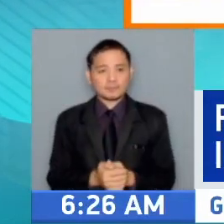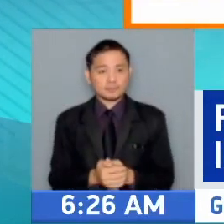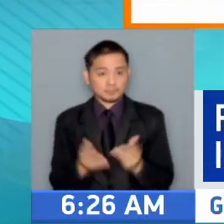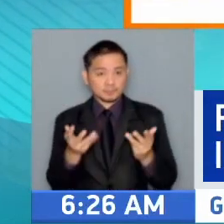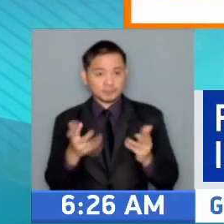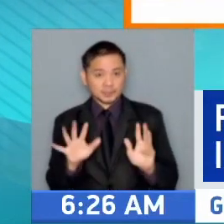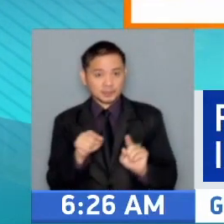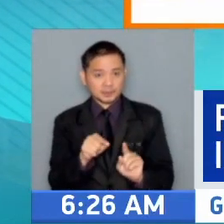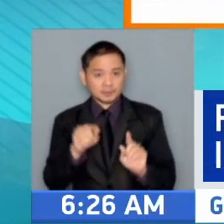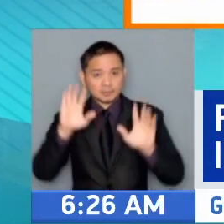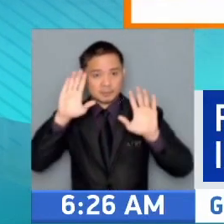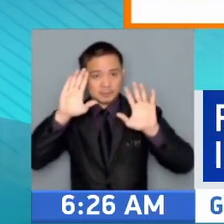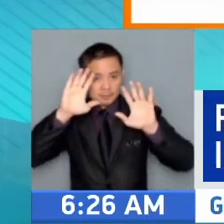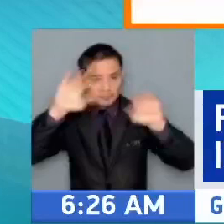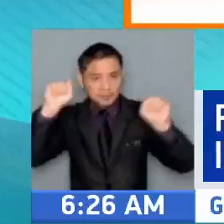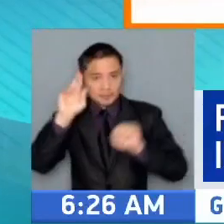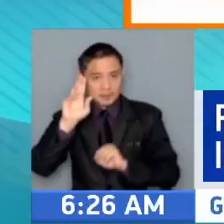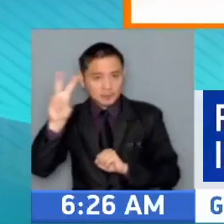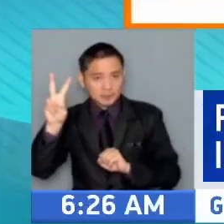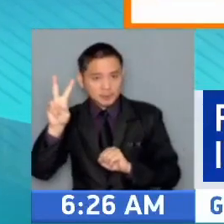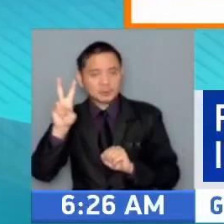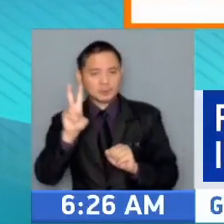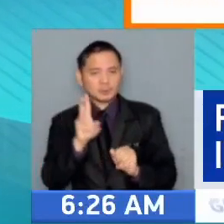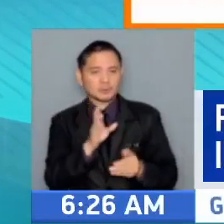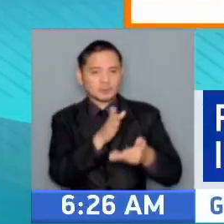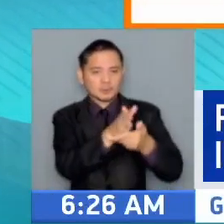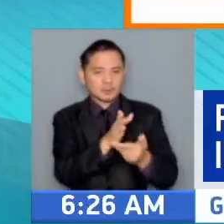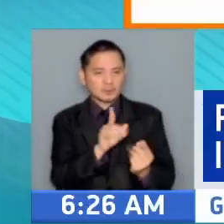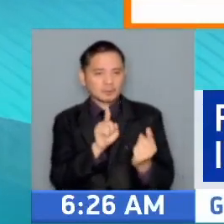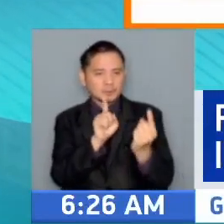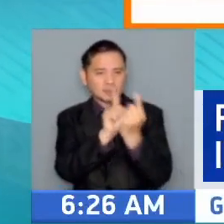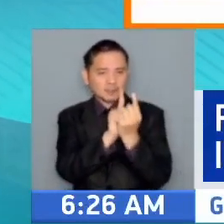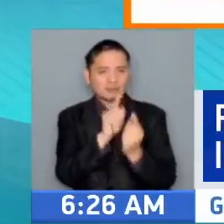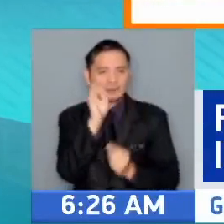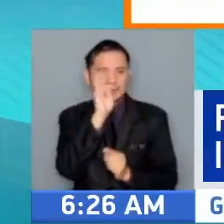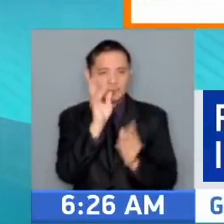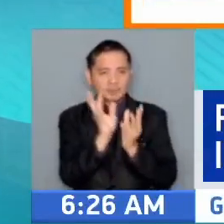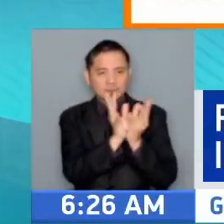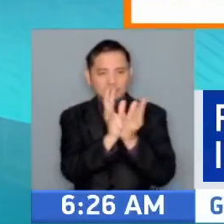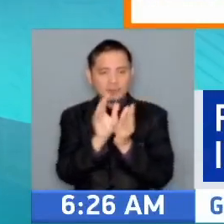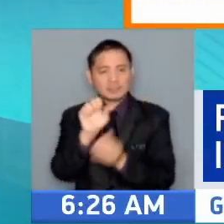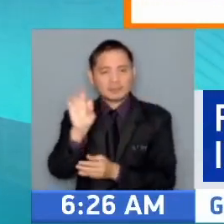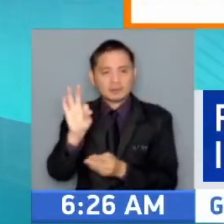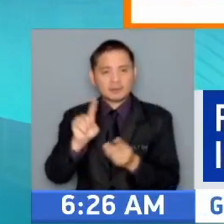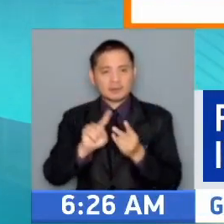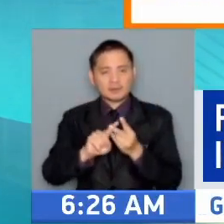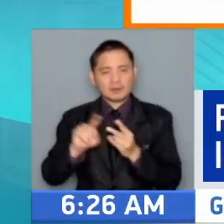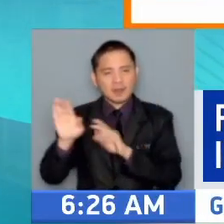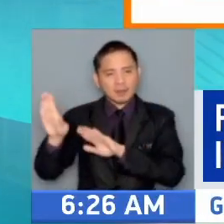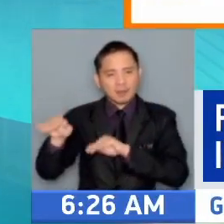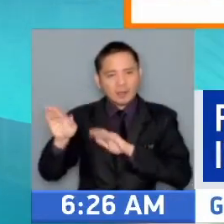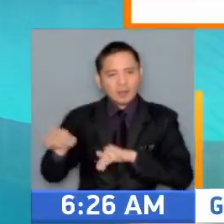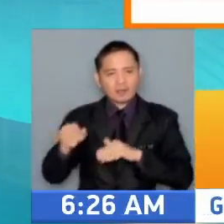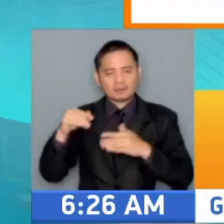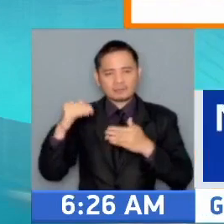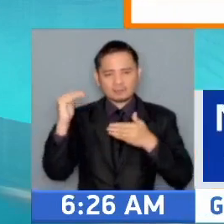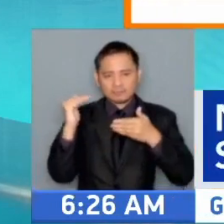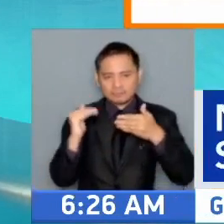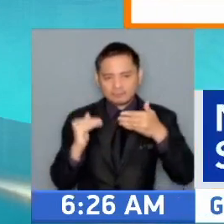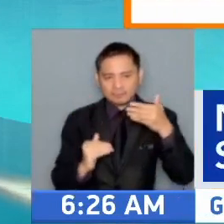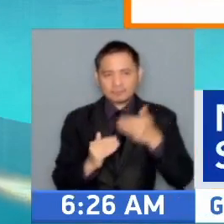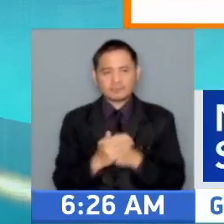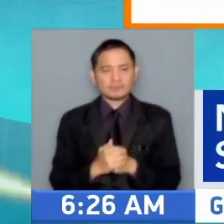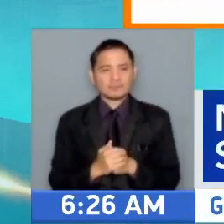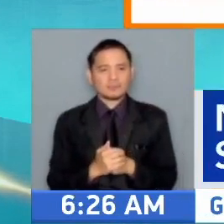sa San Francisco at Los Angeles sa California, pati na rin sa Honolulu sa Hawaii. Kaugnay ng pagpunta niya sa Honolulu,